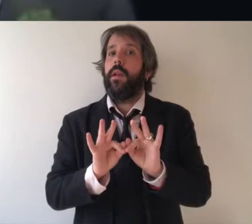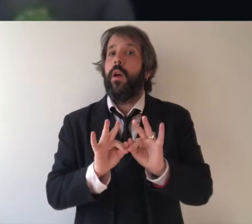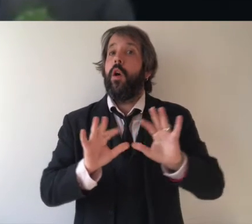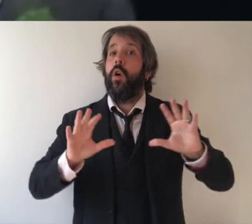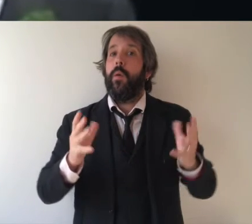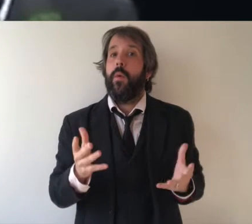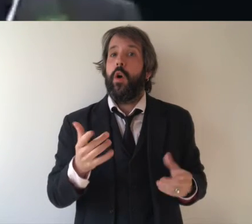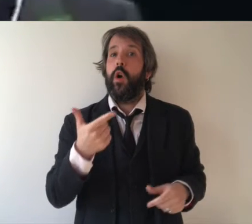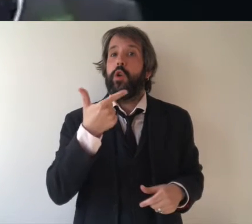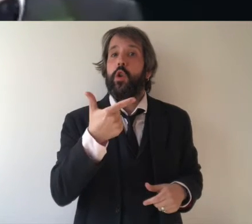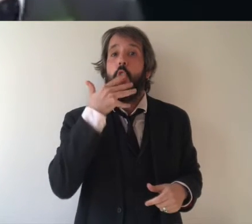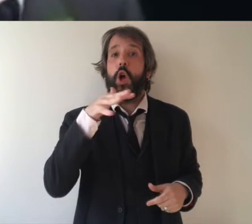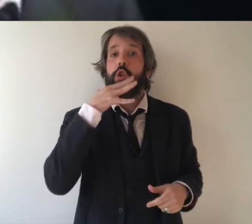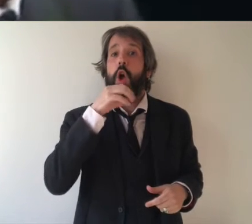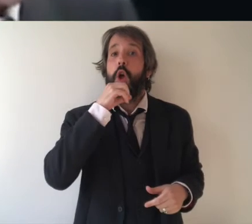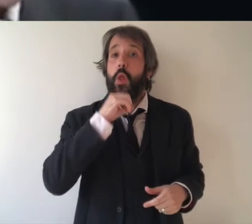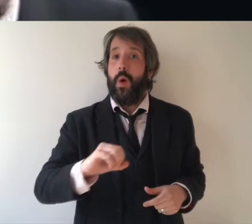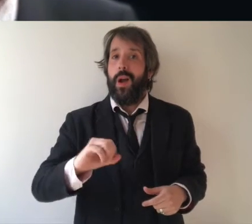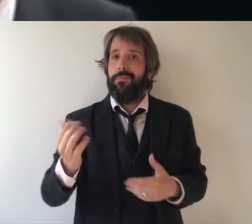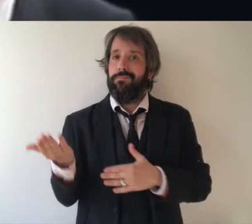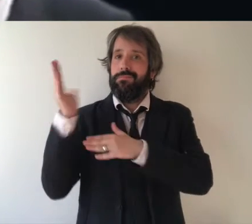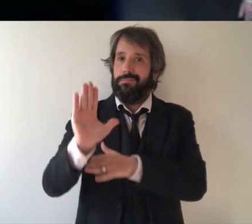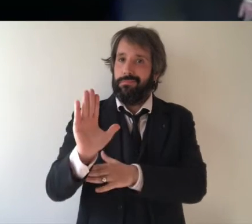en vous interprétant 2 chants de Noël.